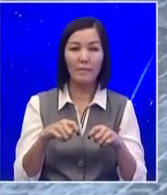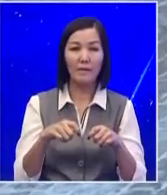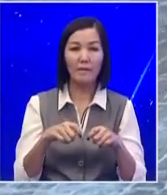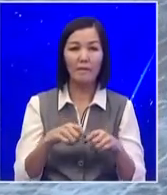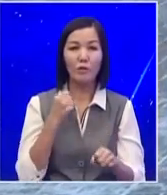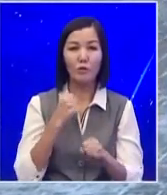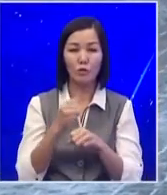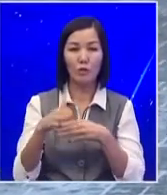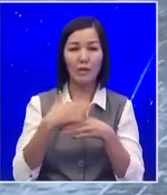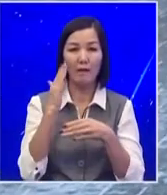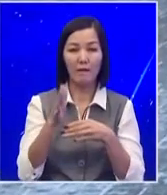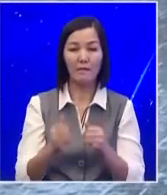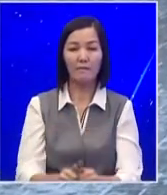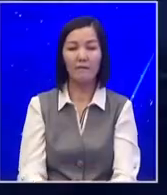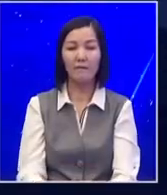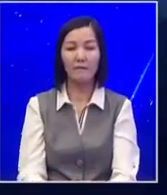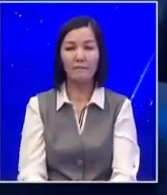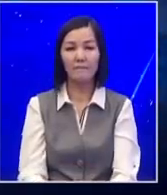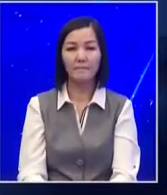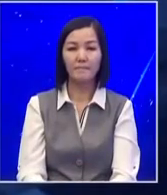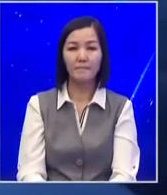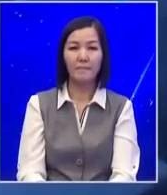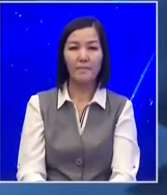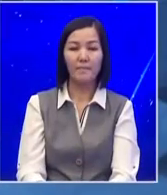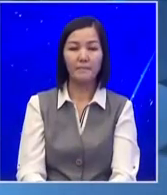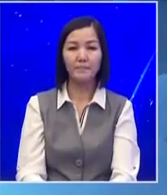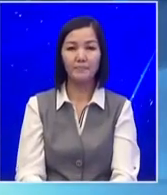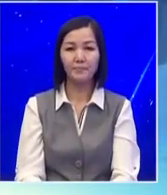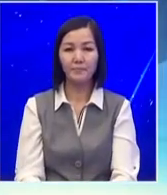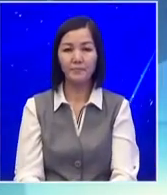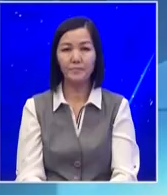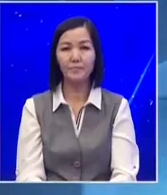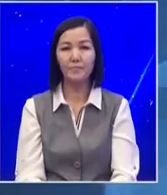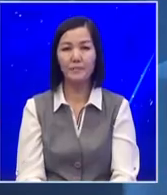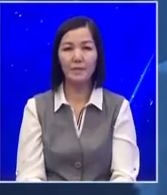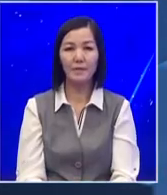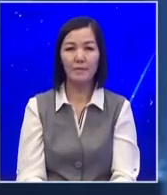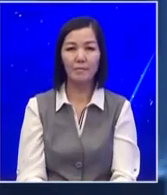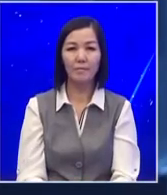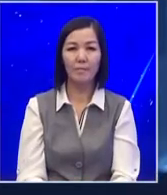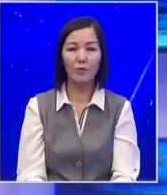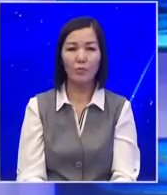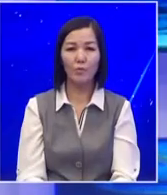будет жестко пресекаться, заверили в ведомстве. Алексей Цоя, Блайк Утыкбай, телеканал ЖТСУ.